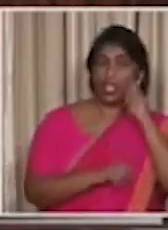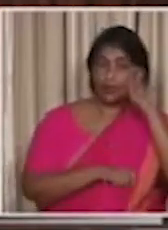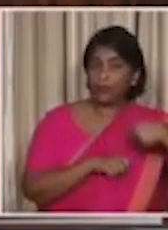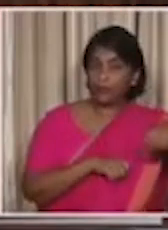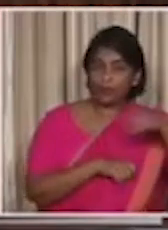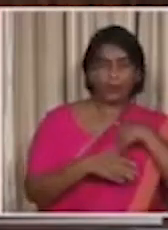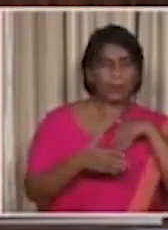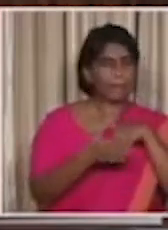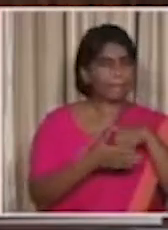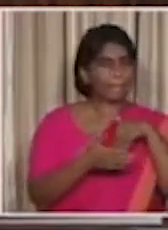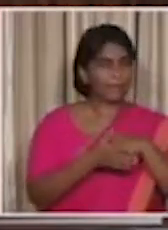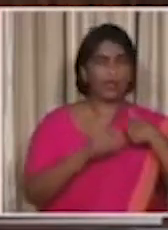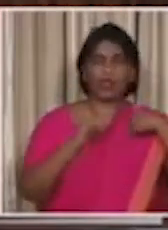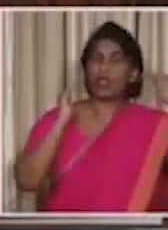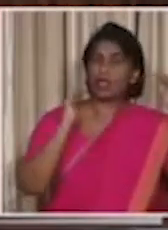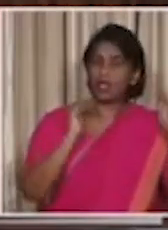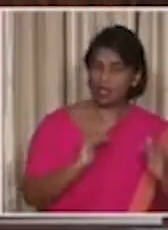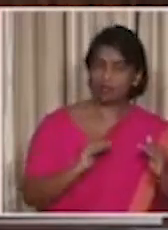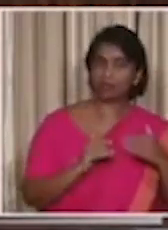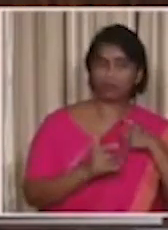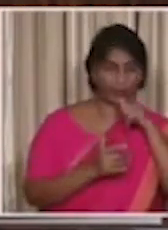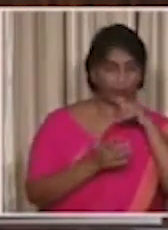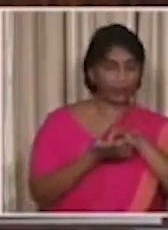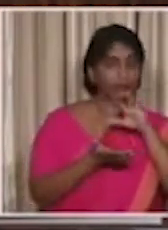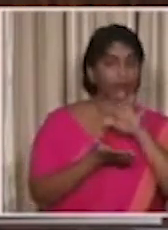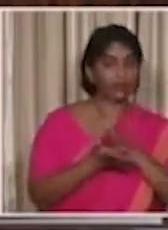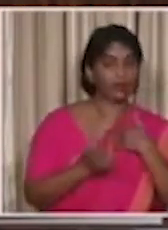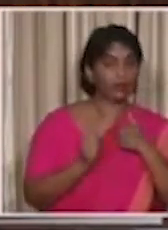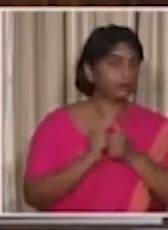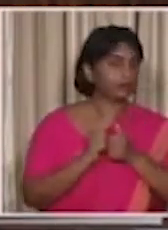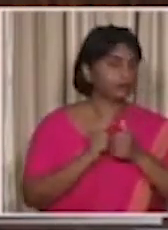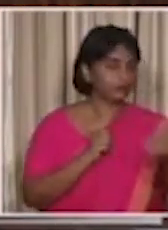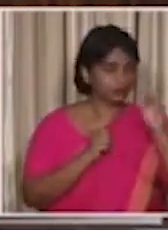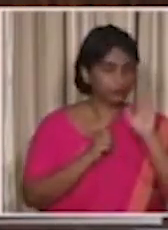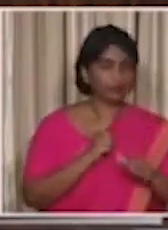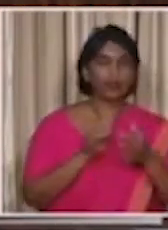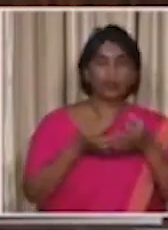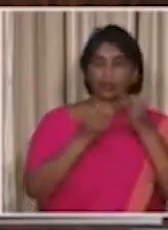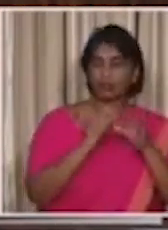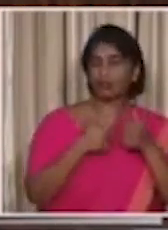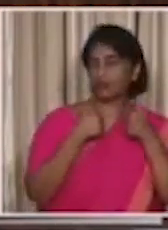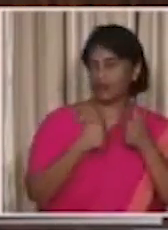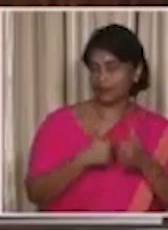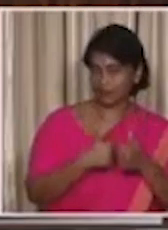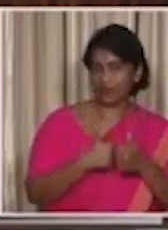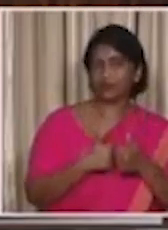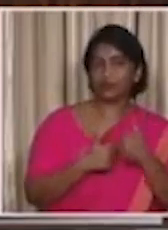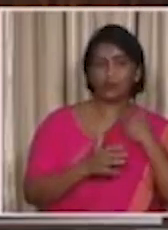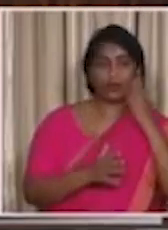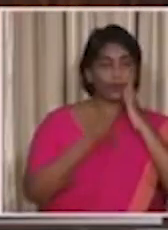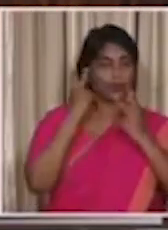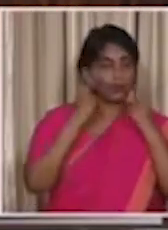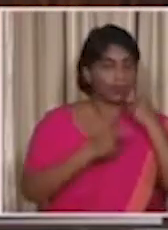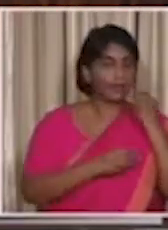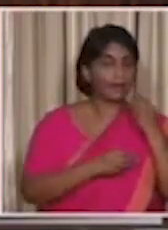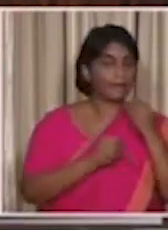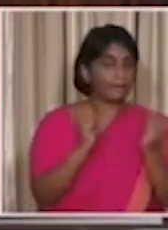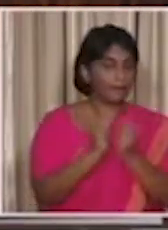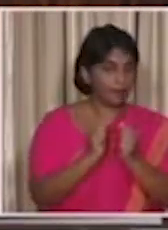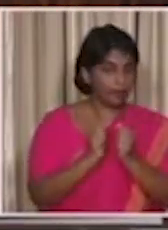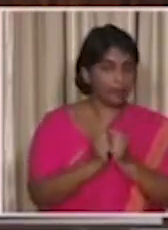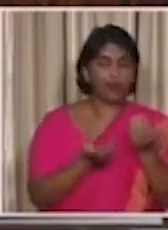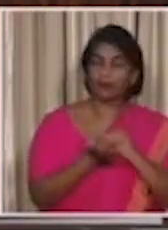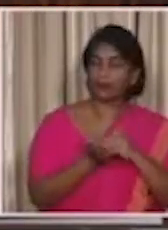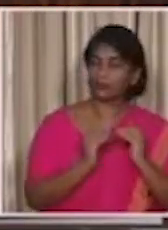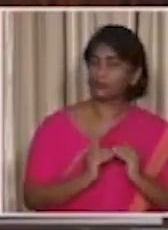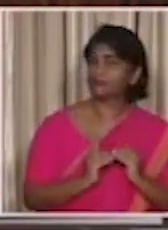විඳින පීඩනය අඩුවීමේ සනාතවන්නේ අප යන මේ මාර්ගය නිවැරදි බවයි. සංචාරක ව්‍යාපාරයේ යළි